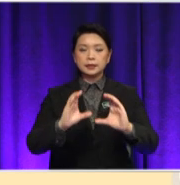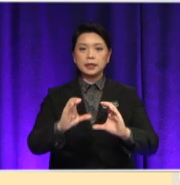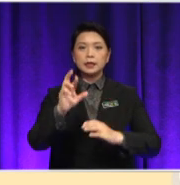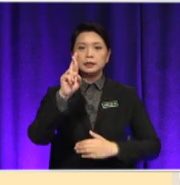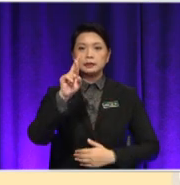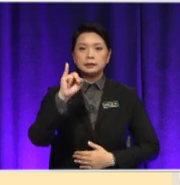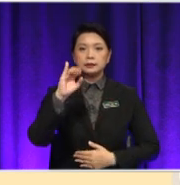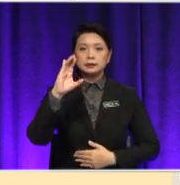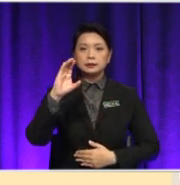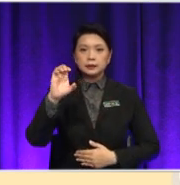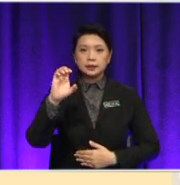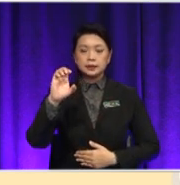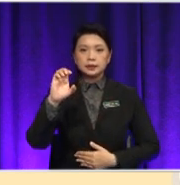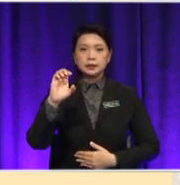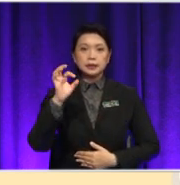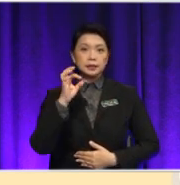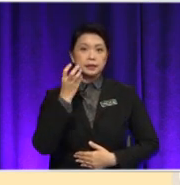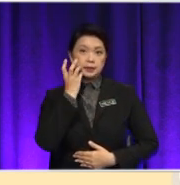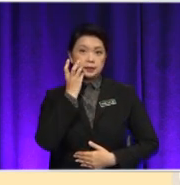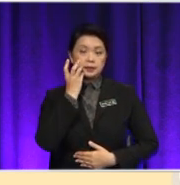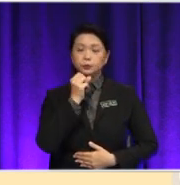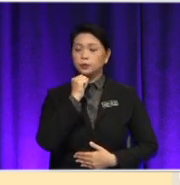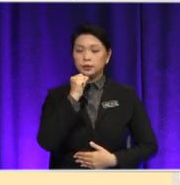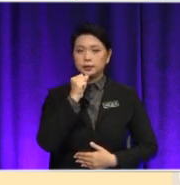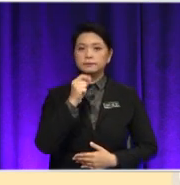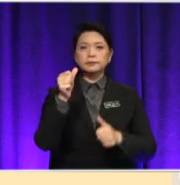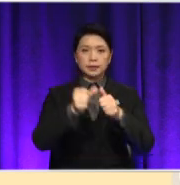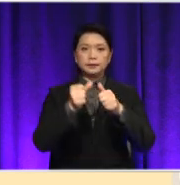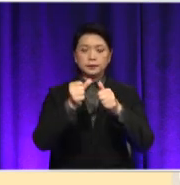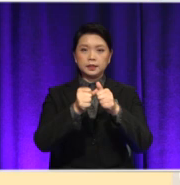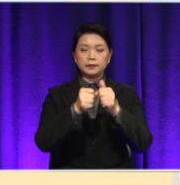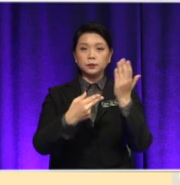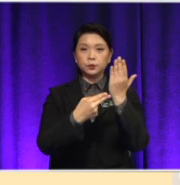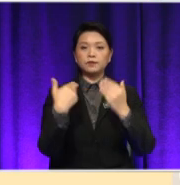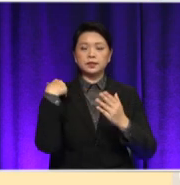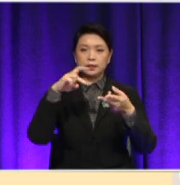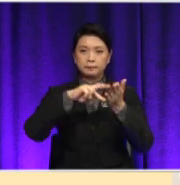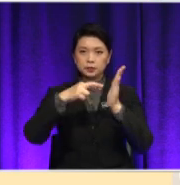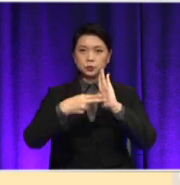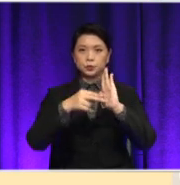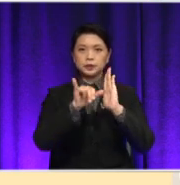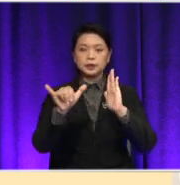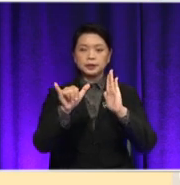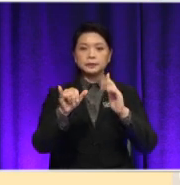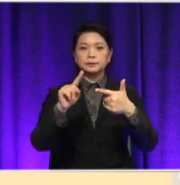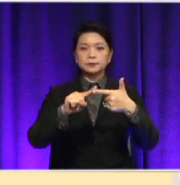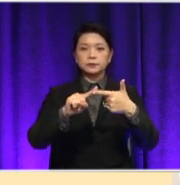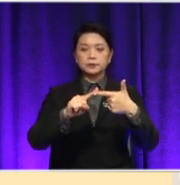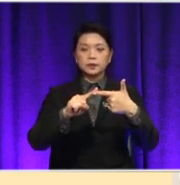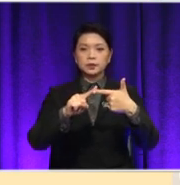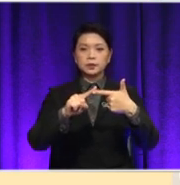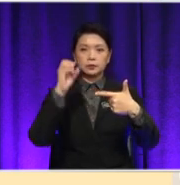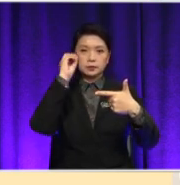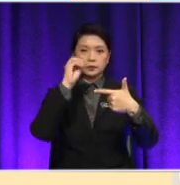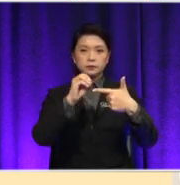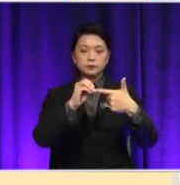RISE nasi ke? Bukan. Setiap huruf ni ada maksudnya tersendiri. Nanti kita akan belajar. Alright. Okey, kedua adalah diharapkan murid